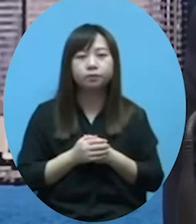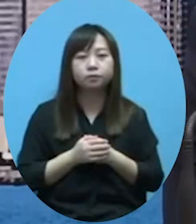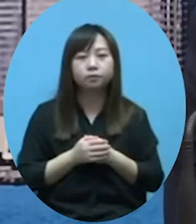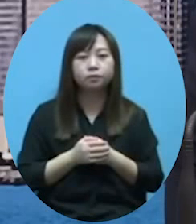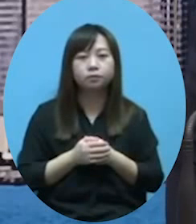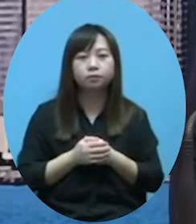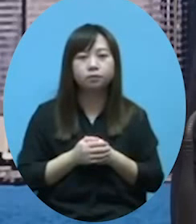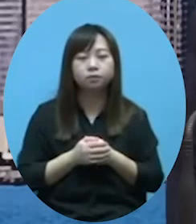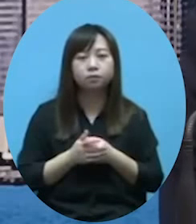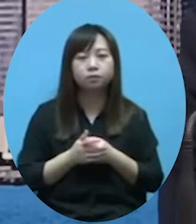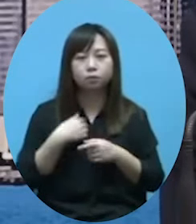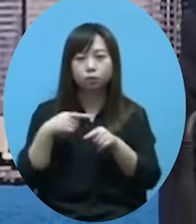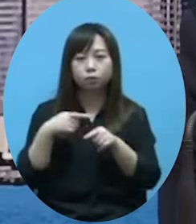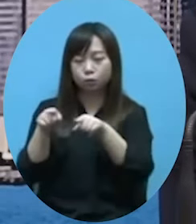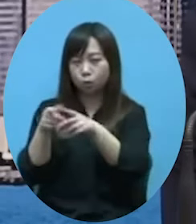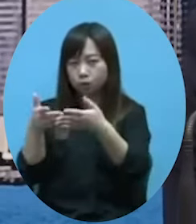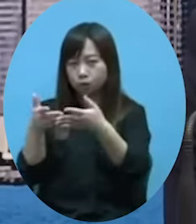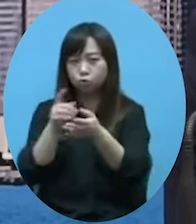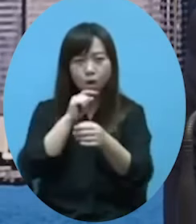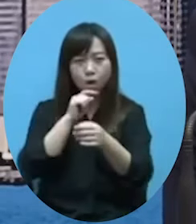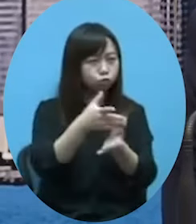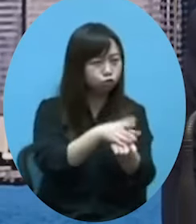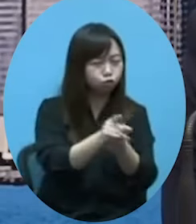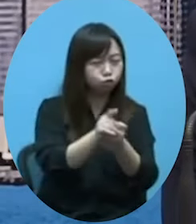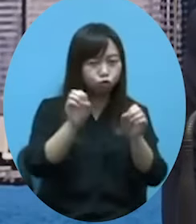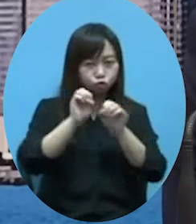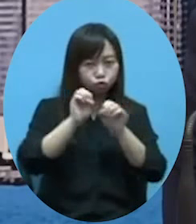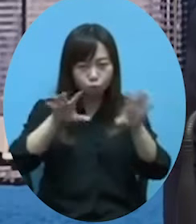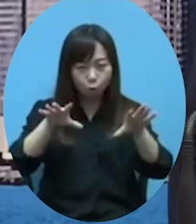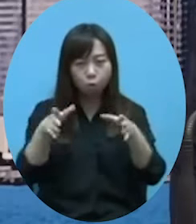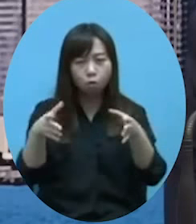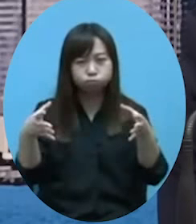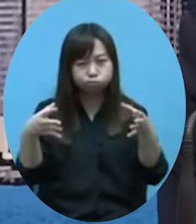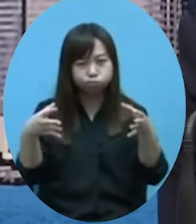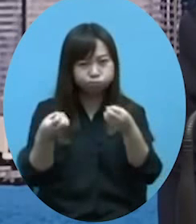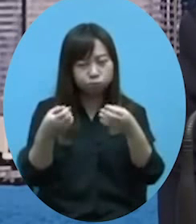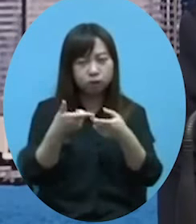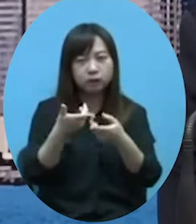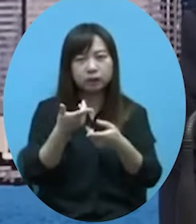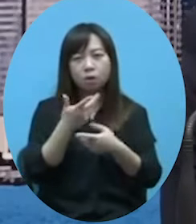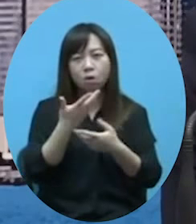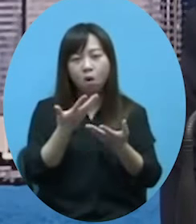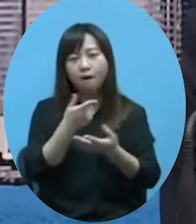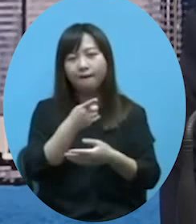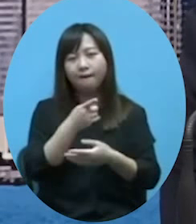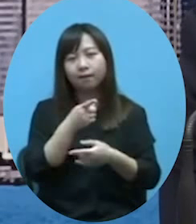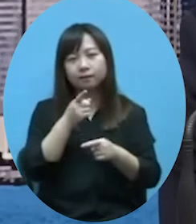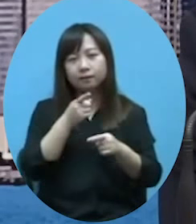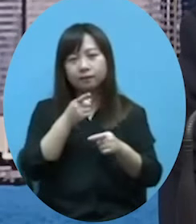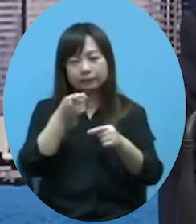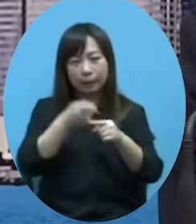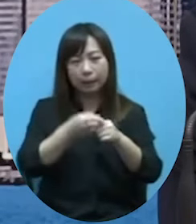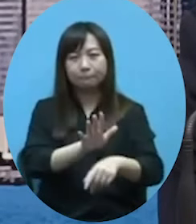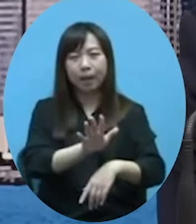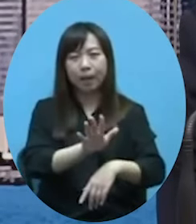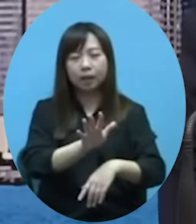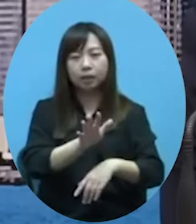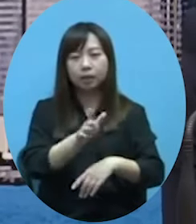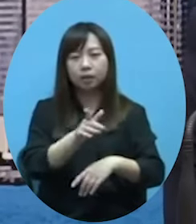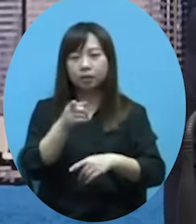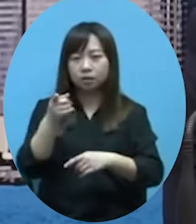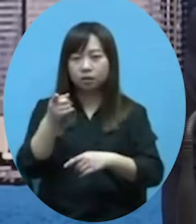我們的同事和專家所說呢其實那個假陽性的機會呢其實是非常是非常之微的